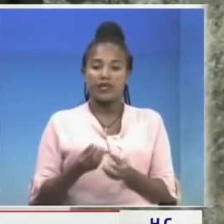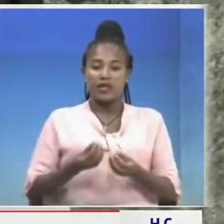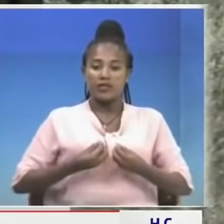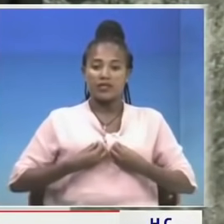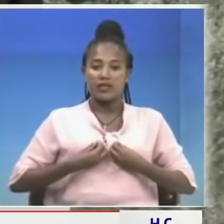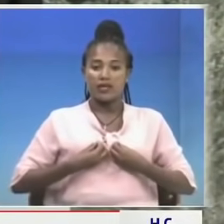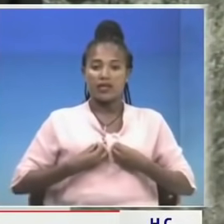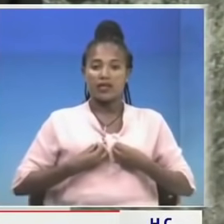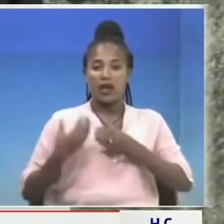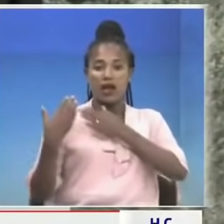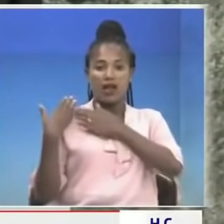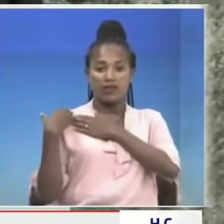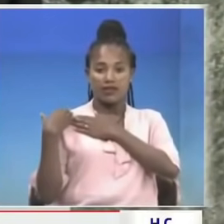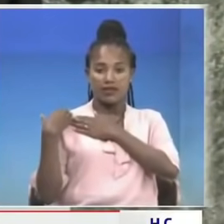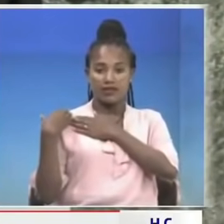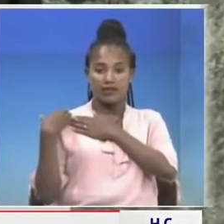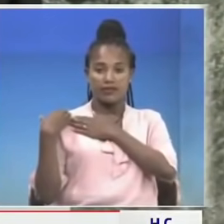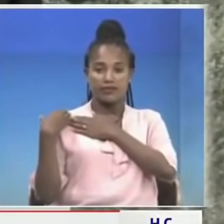የተጣለብኝን ኃላፊነት